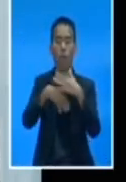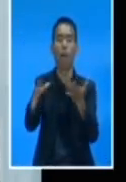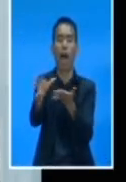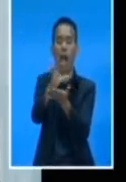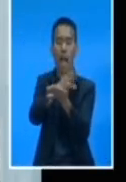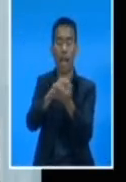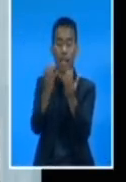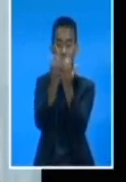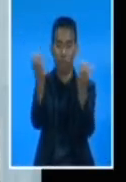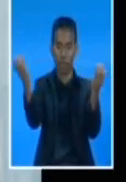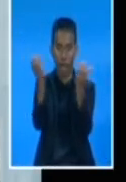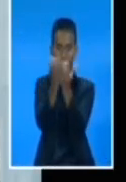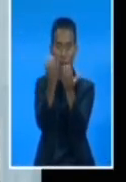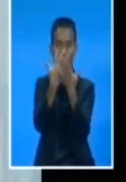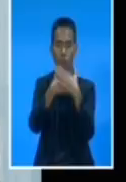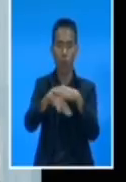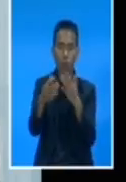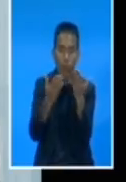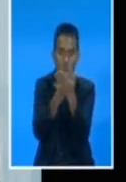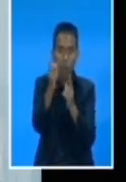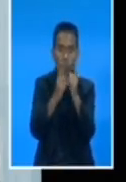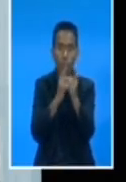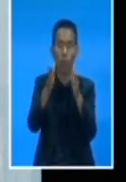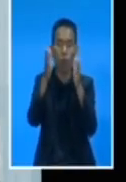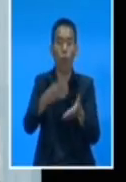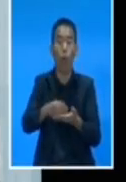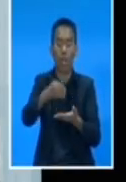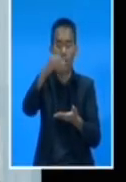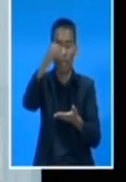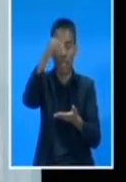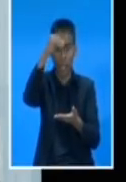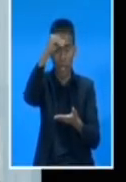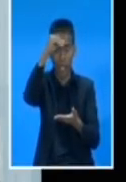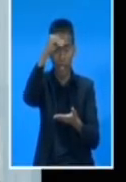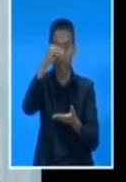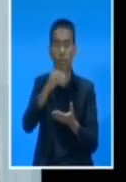ตร์เด็กนักศึกษาจัด